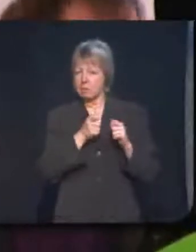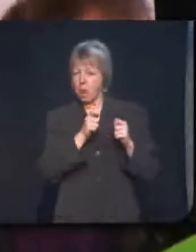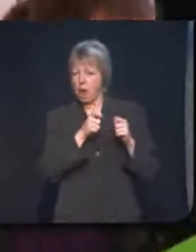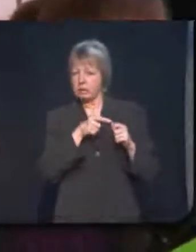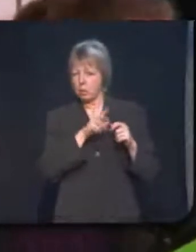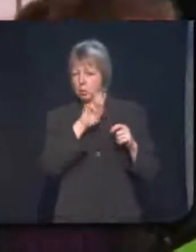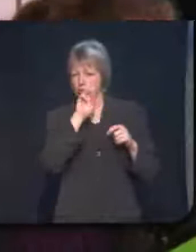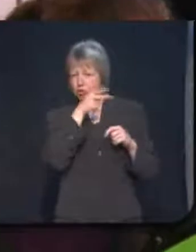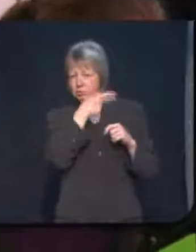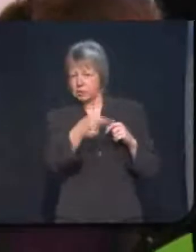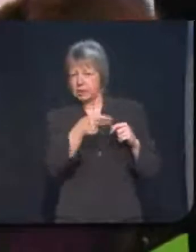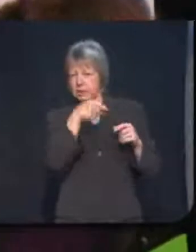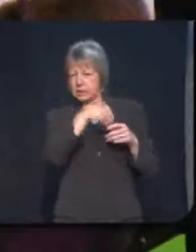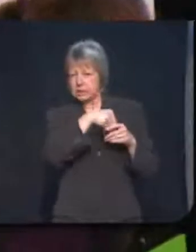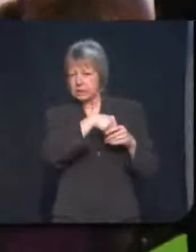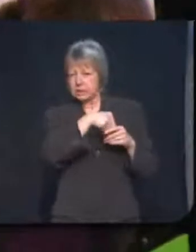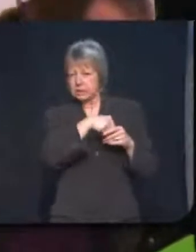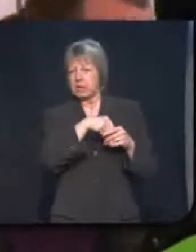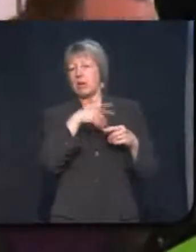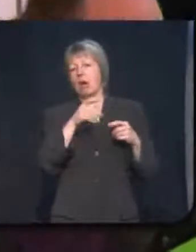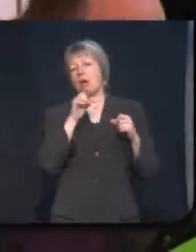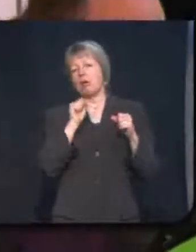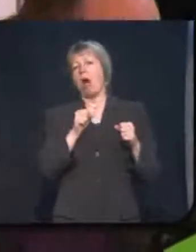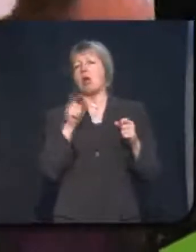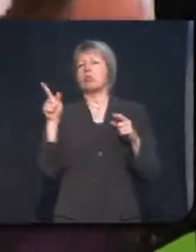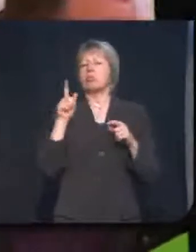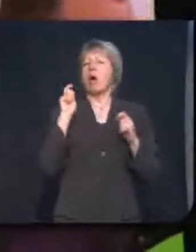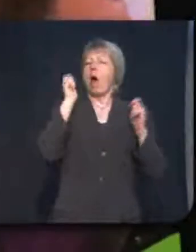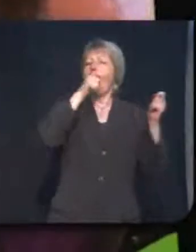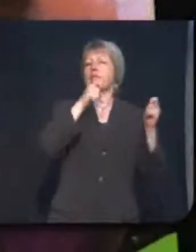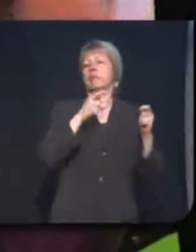beantragen für urnenwall und da ist es dann viel sicherer